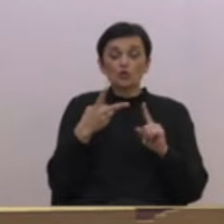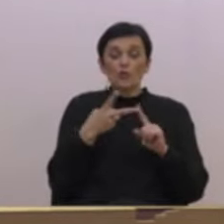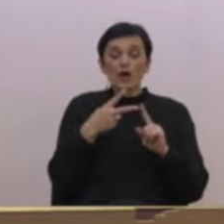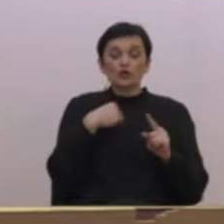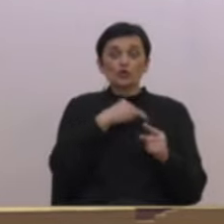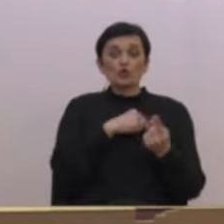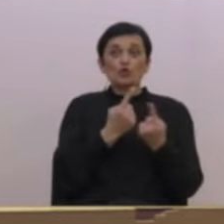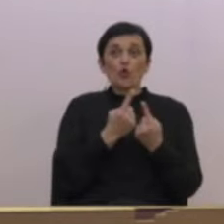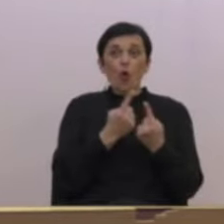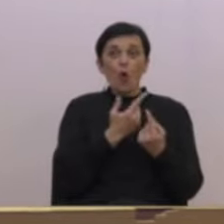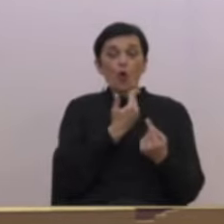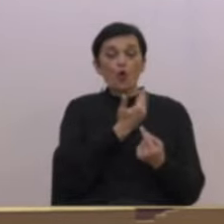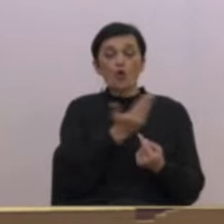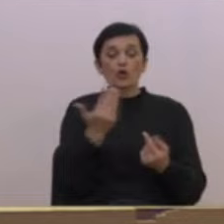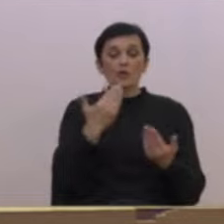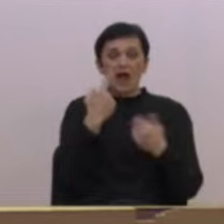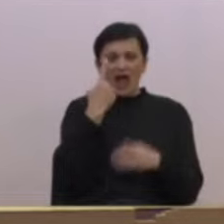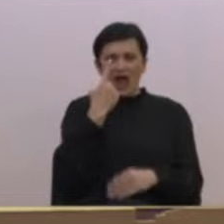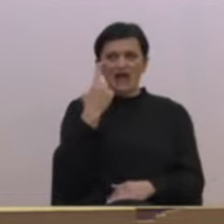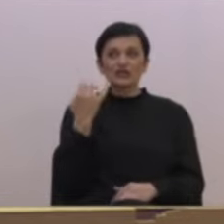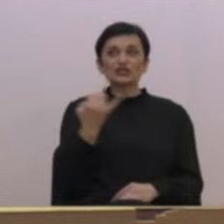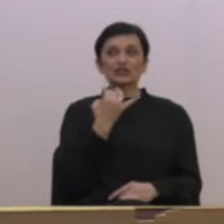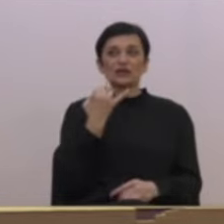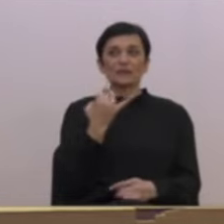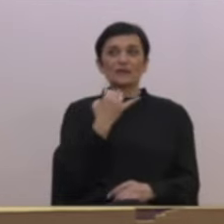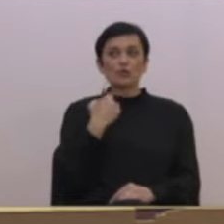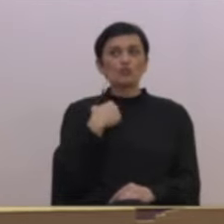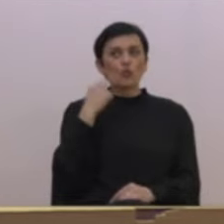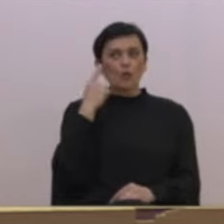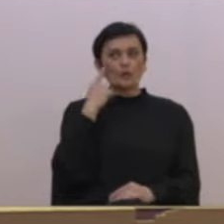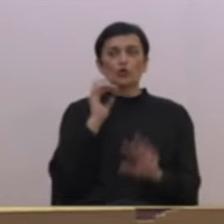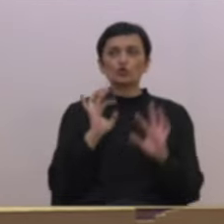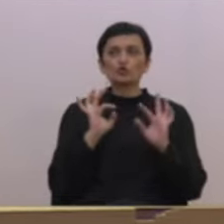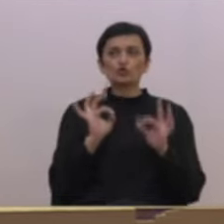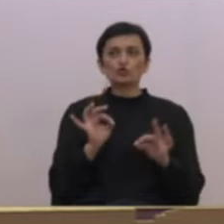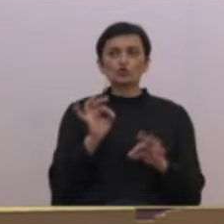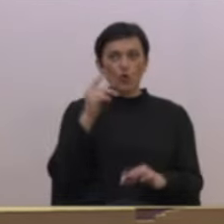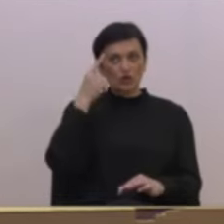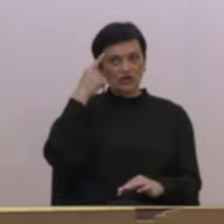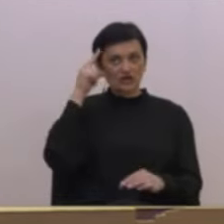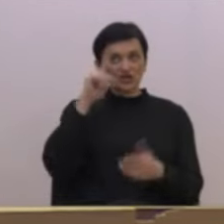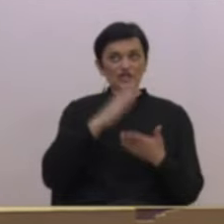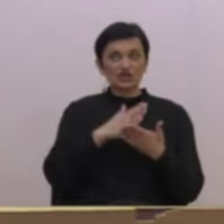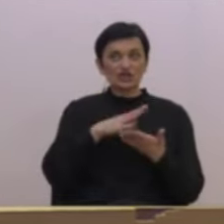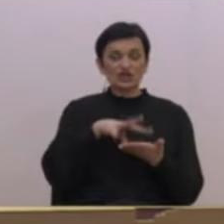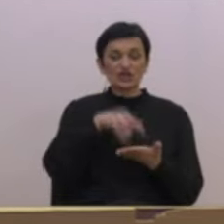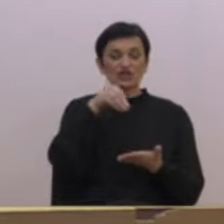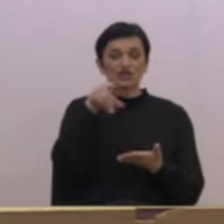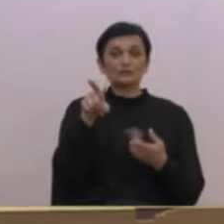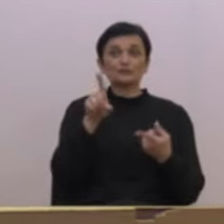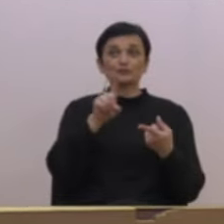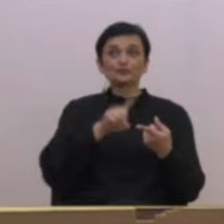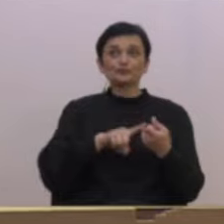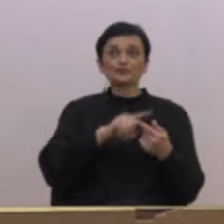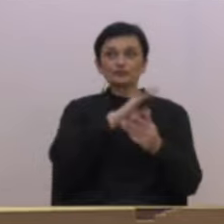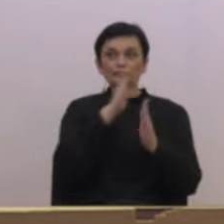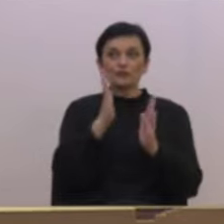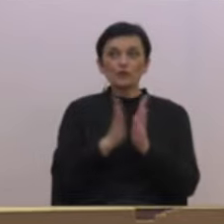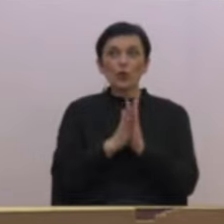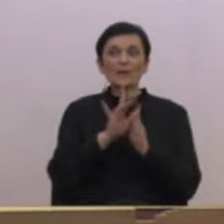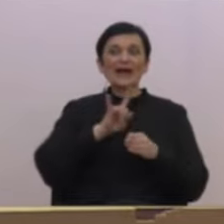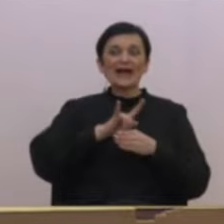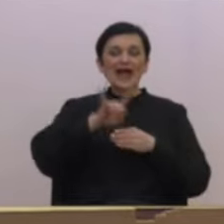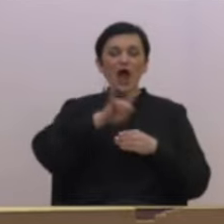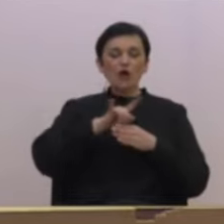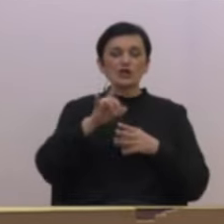კოლეგებს მივმართავ ერთი საინტერესო და მე მგონი ძალიან სწორი ინიციატივა აქვს ასევე გირს. ეს ეხება აბსოლუტურად ხელოვნური